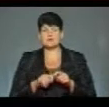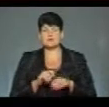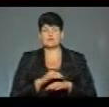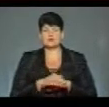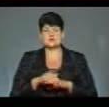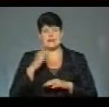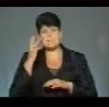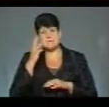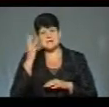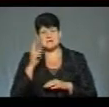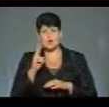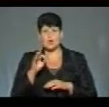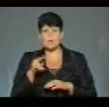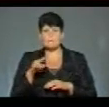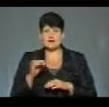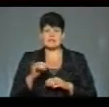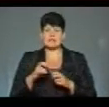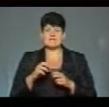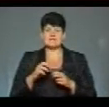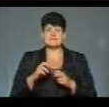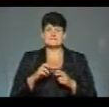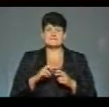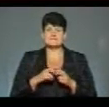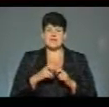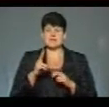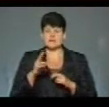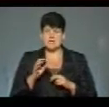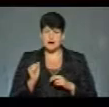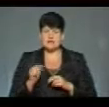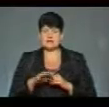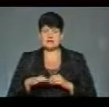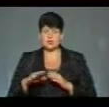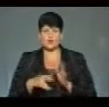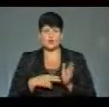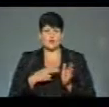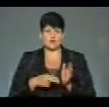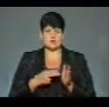вулиці Хмельницького, Коперника, Франка Качали та територію залізничного вокзалу.